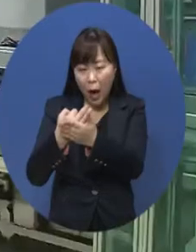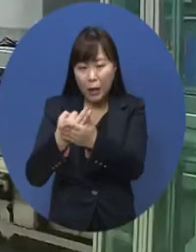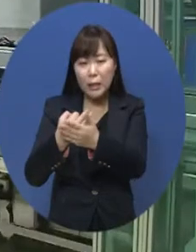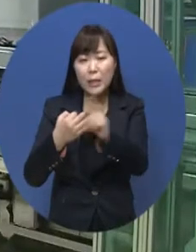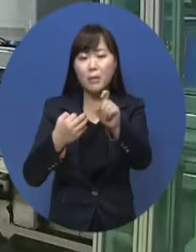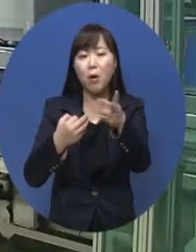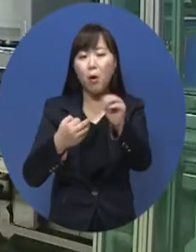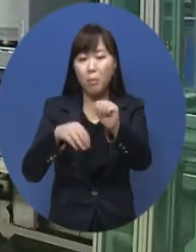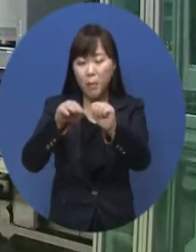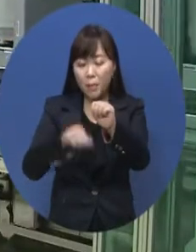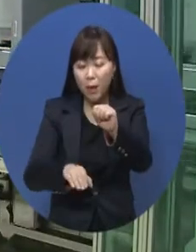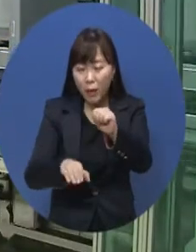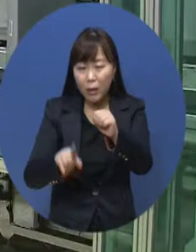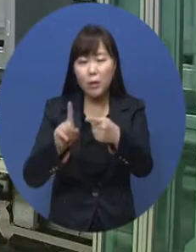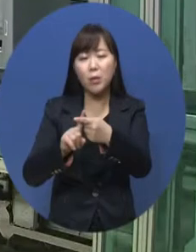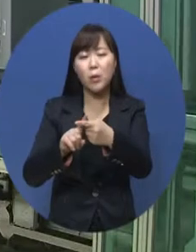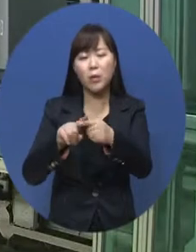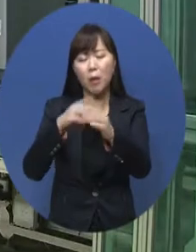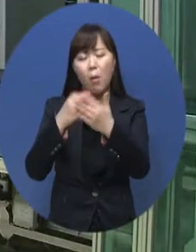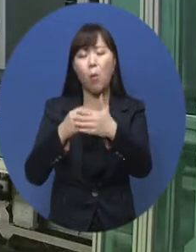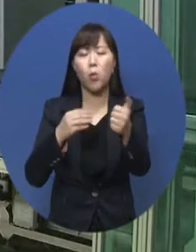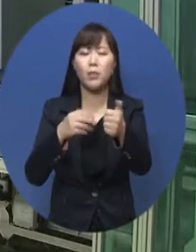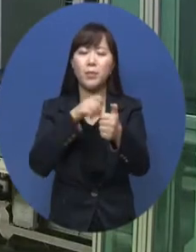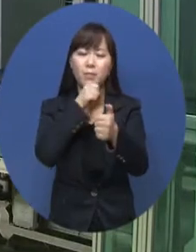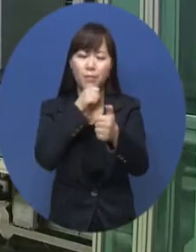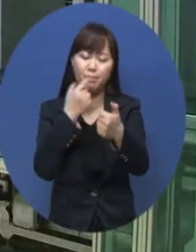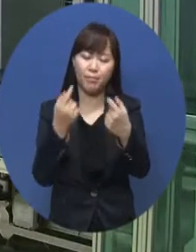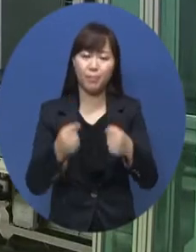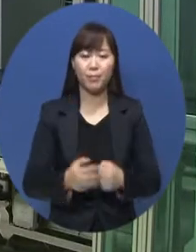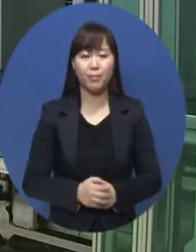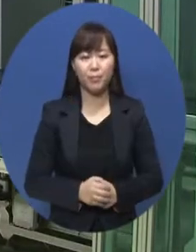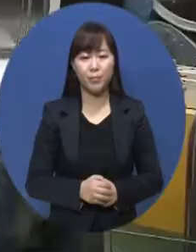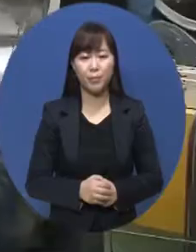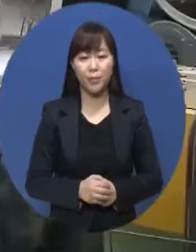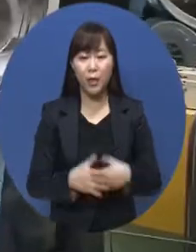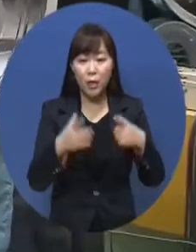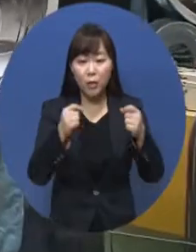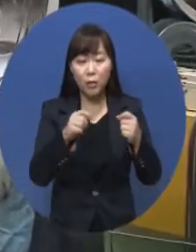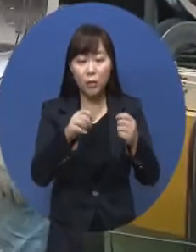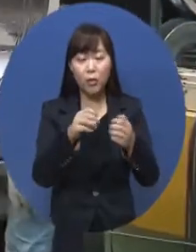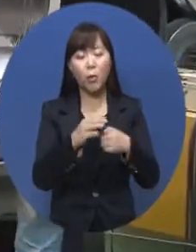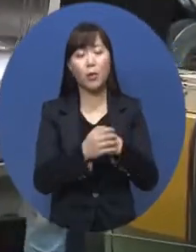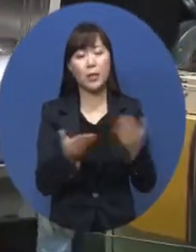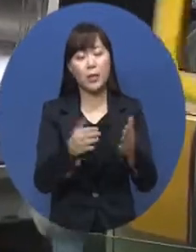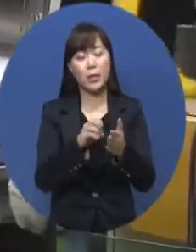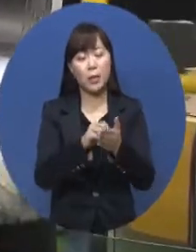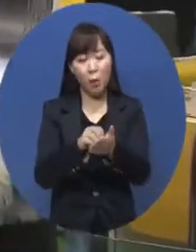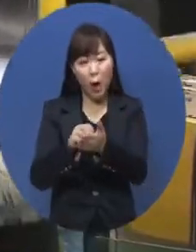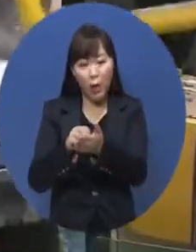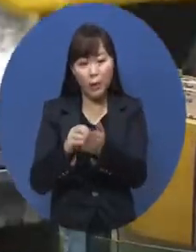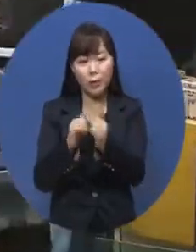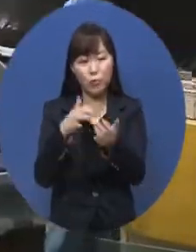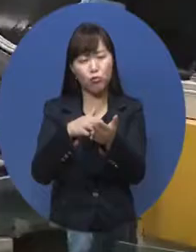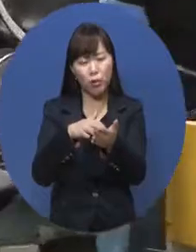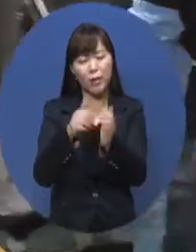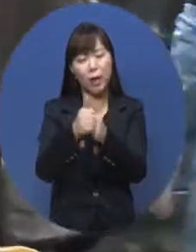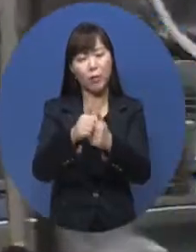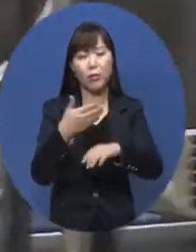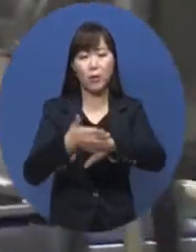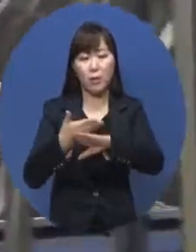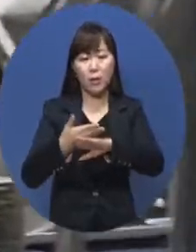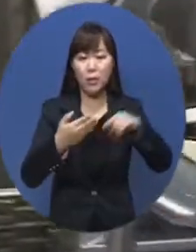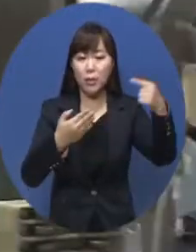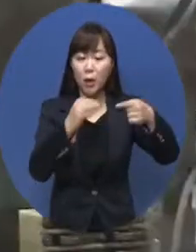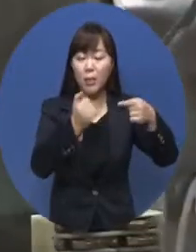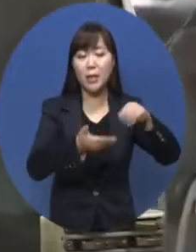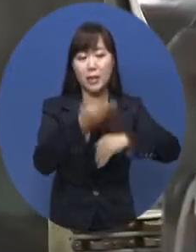원 미만의 기업은 50점대에 머물렀습니다. 이러한 수치는 종사자 규모에서도 드러납니다. 종사자 1,000명